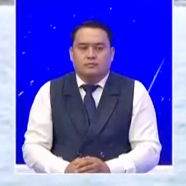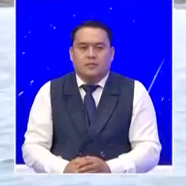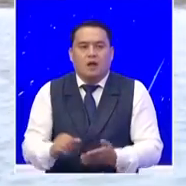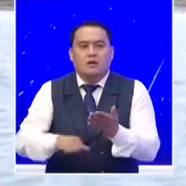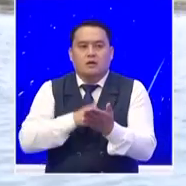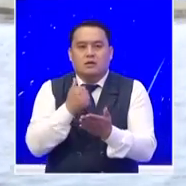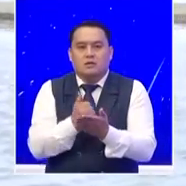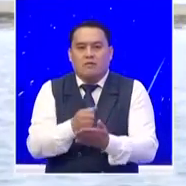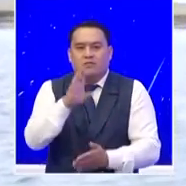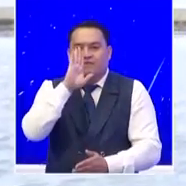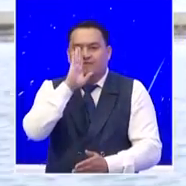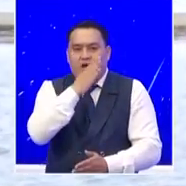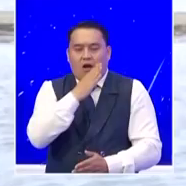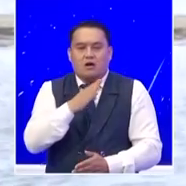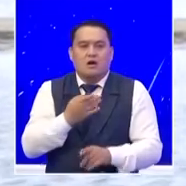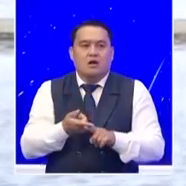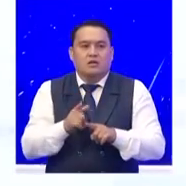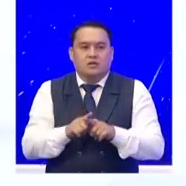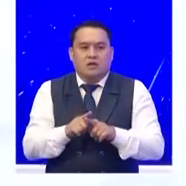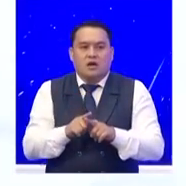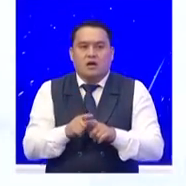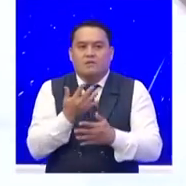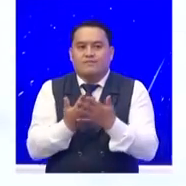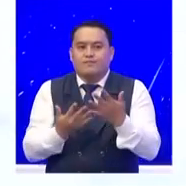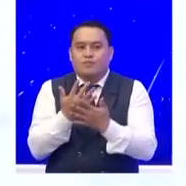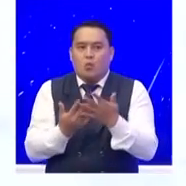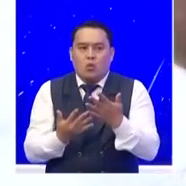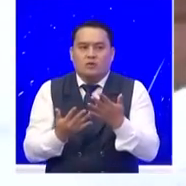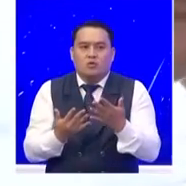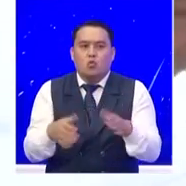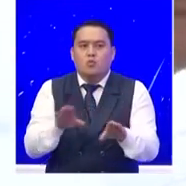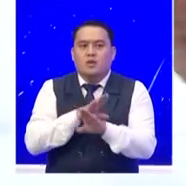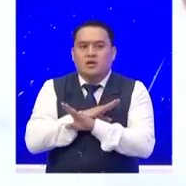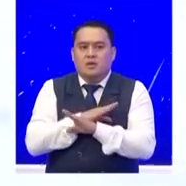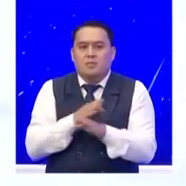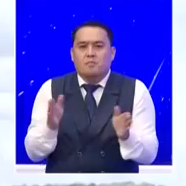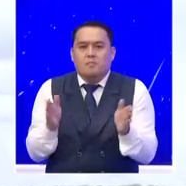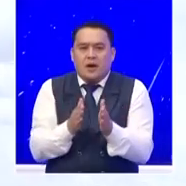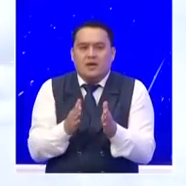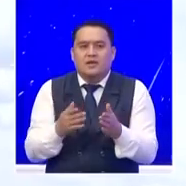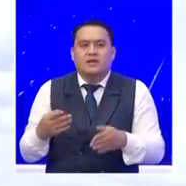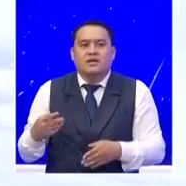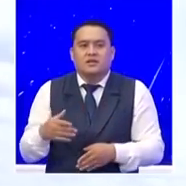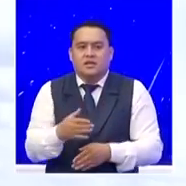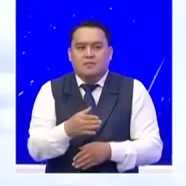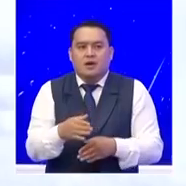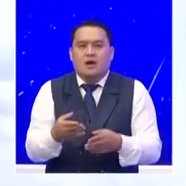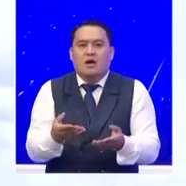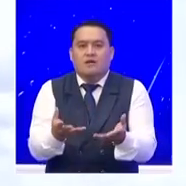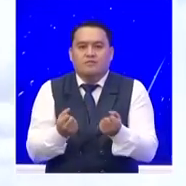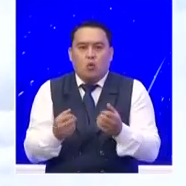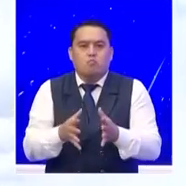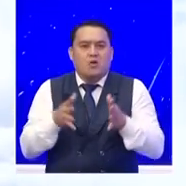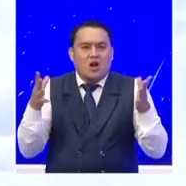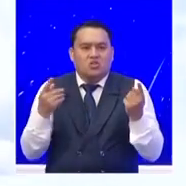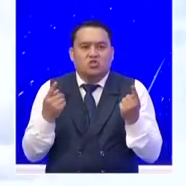Главный враг обитателей водной стихии – мелкая ячейка капроновых пут. В ней погибают даже мальки. Выбирая лишь крупную рыбу, незадачливые